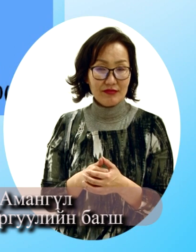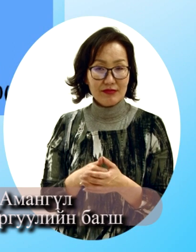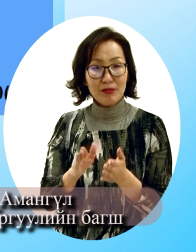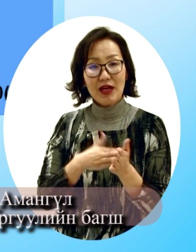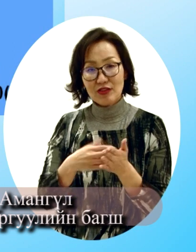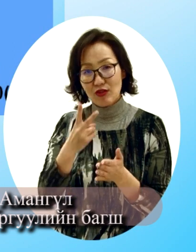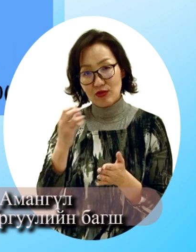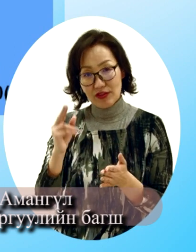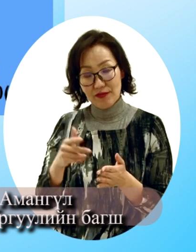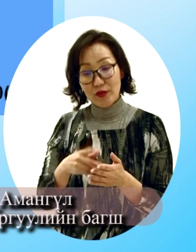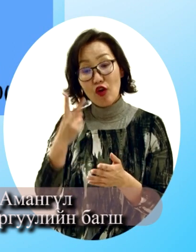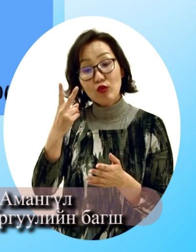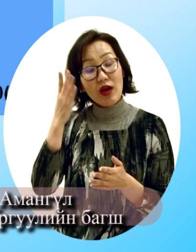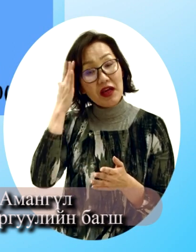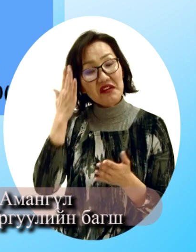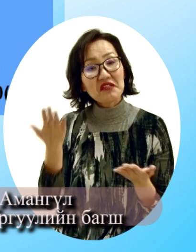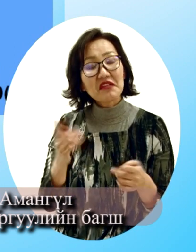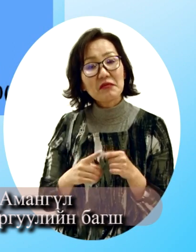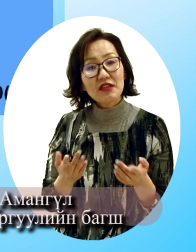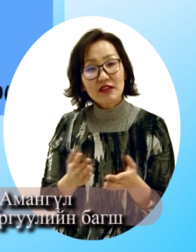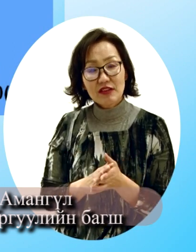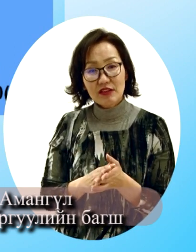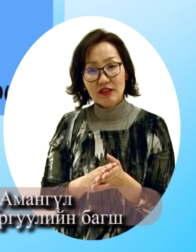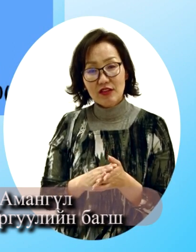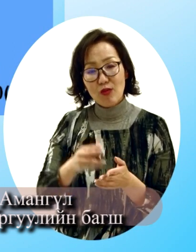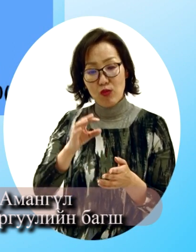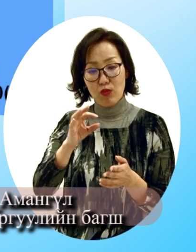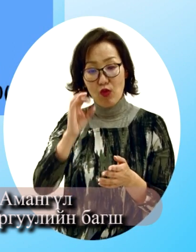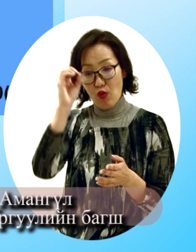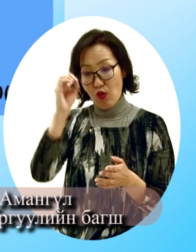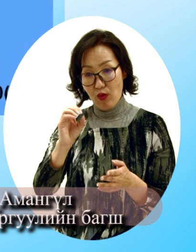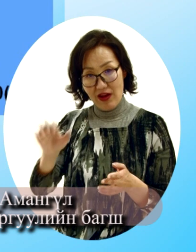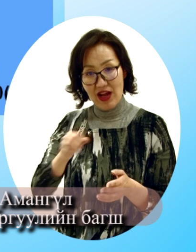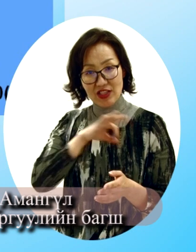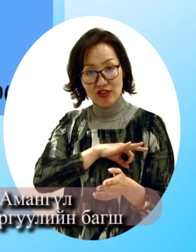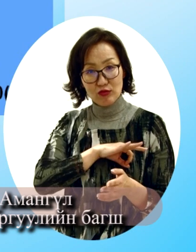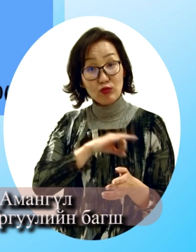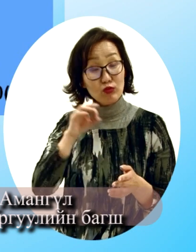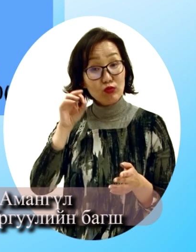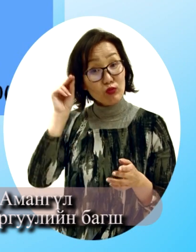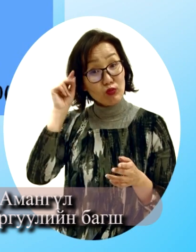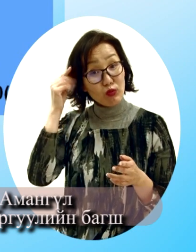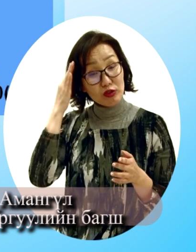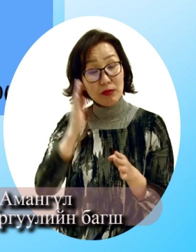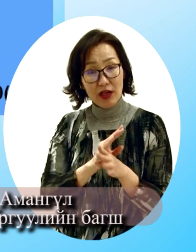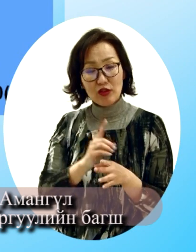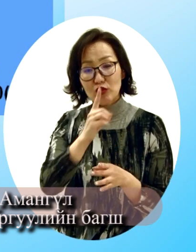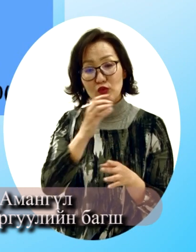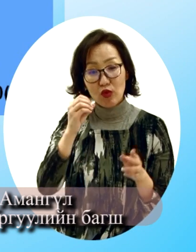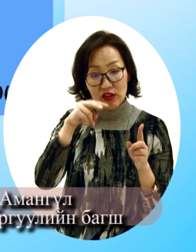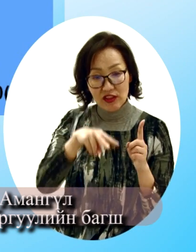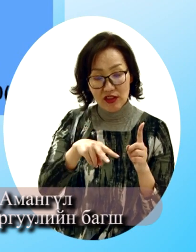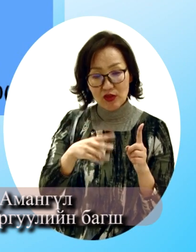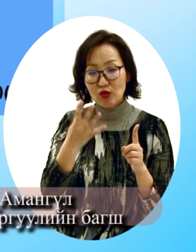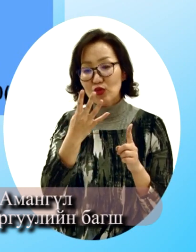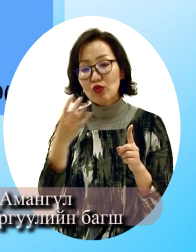көбейтесің. Екінші тәсіл пропорция пайдаланып шығардым. 100 литрден 4 кг кілегей